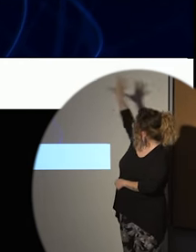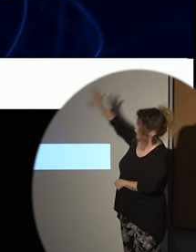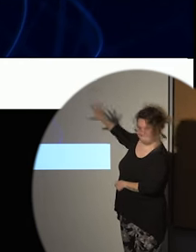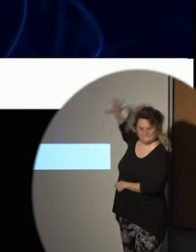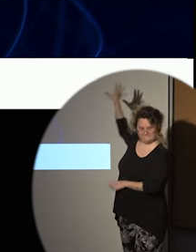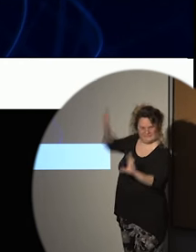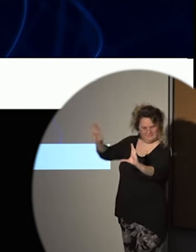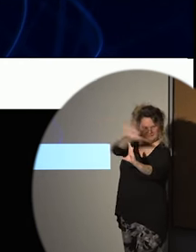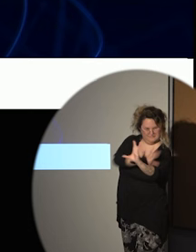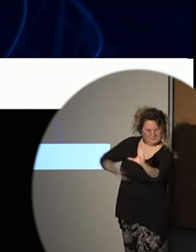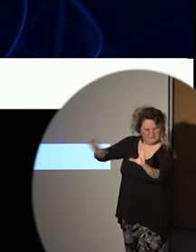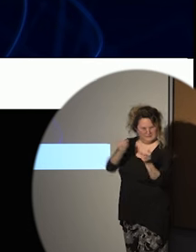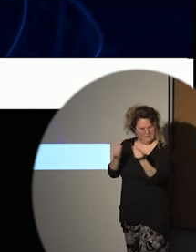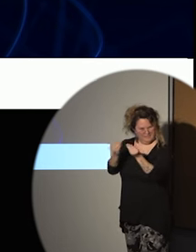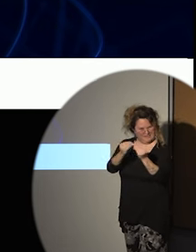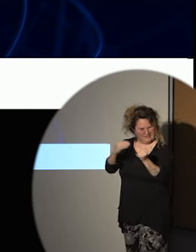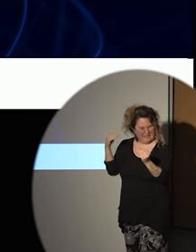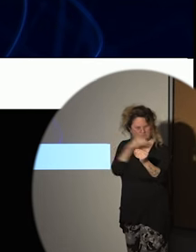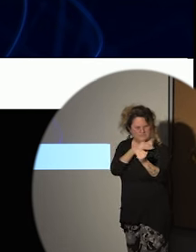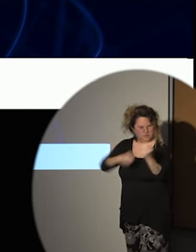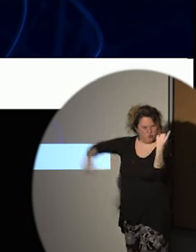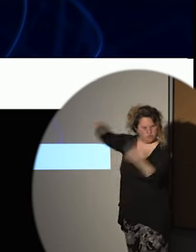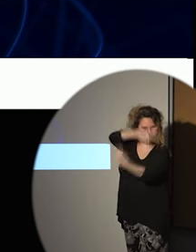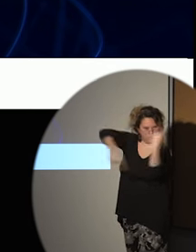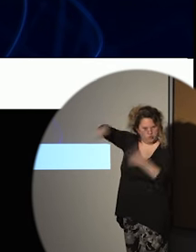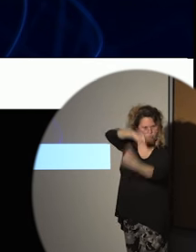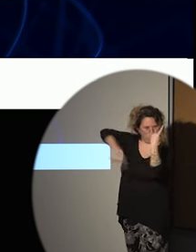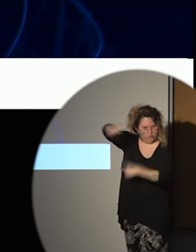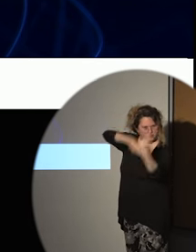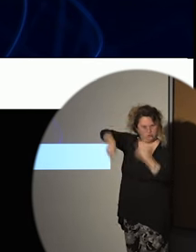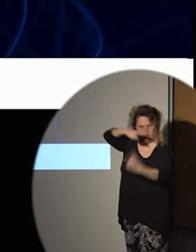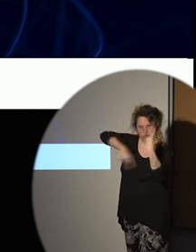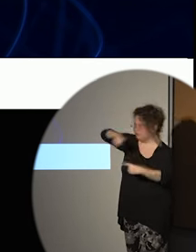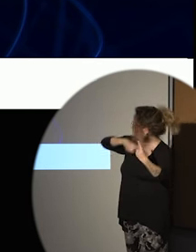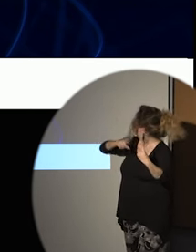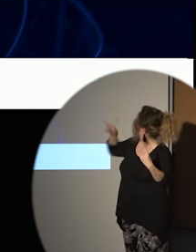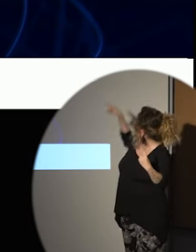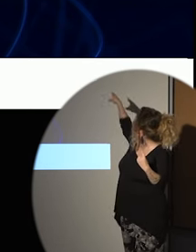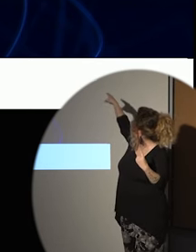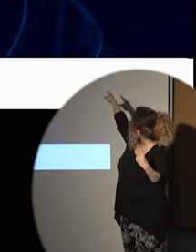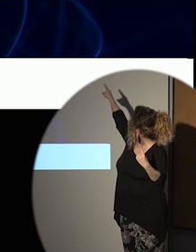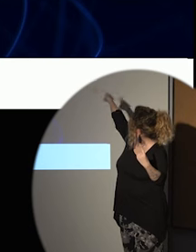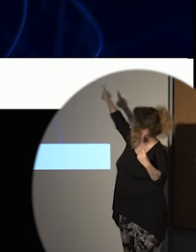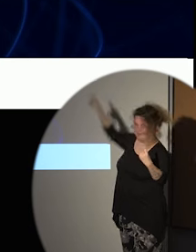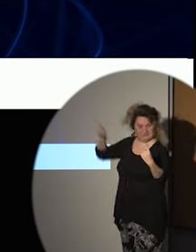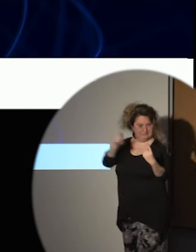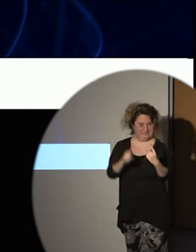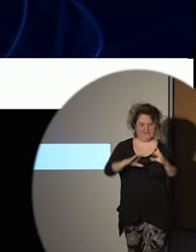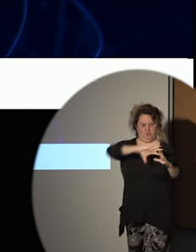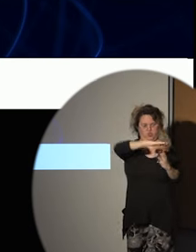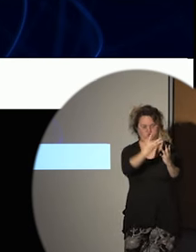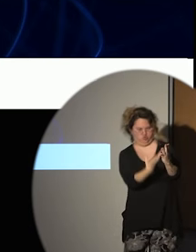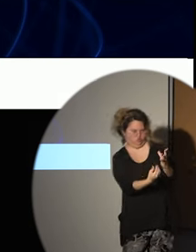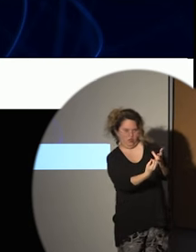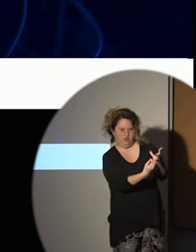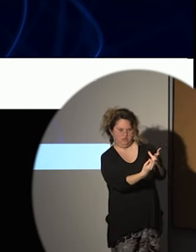plus sombre, correspond en fait à l'inscription du trou noir. Donc on voit en fait l'ombre, on est capable aujourd'hui d'observer l'ombre